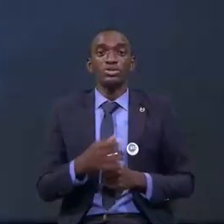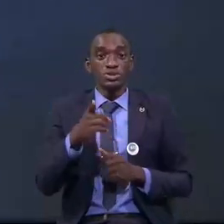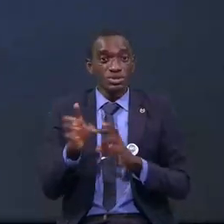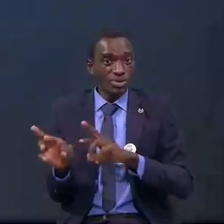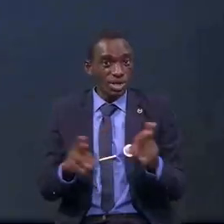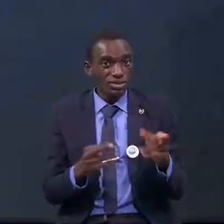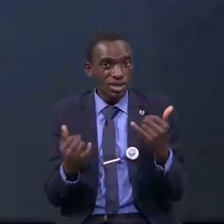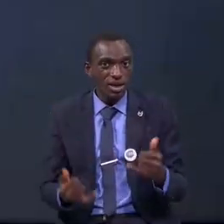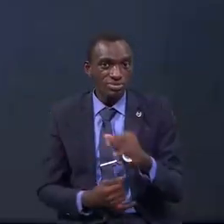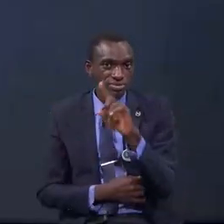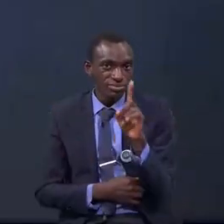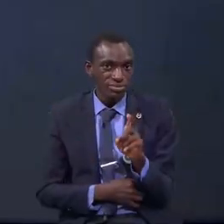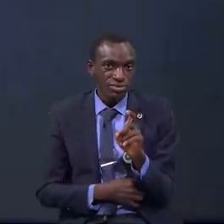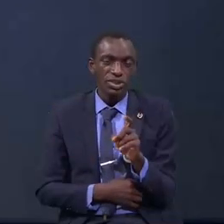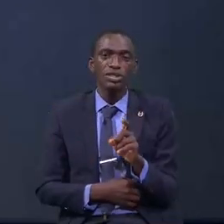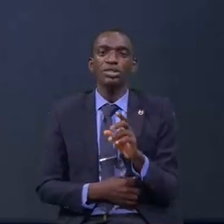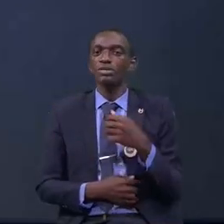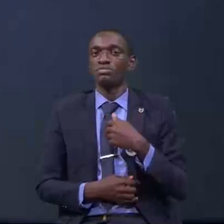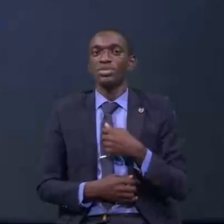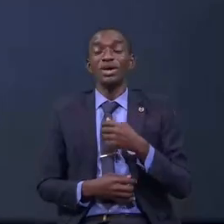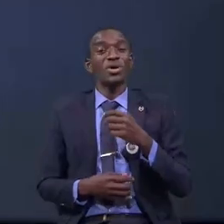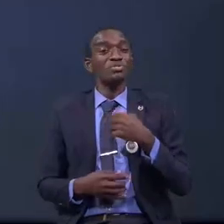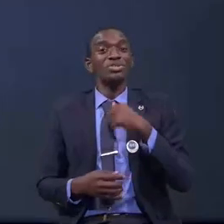Tu es prêt maintenant?